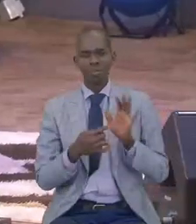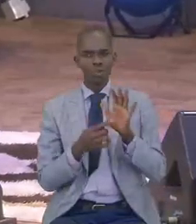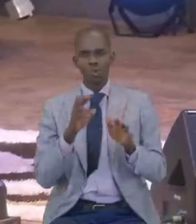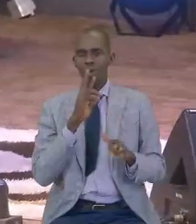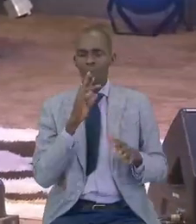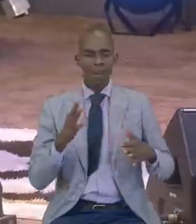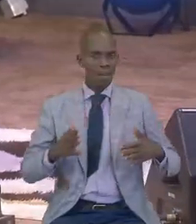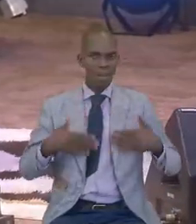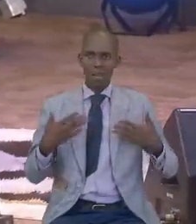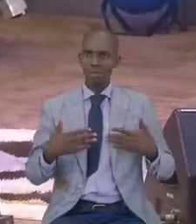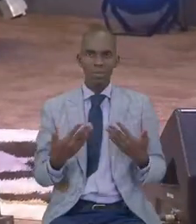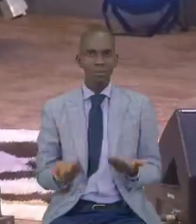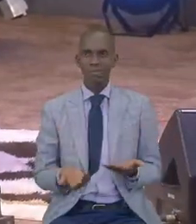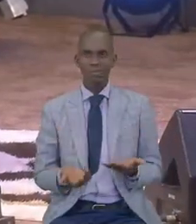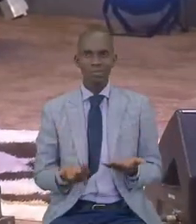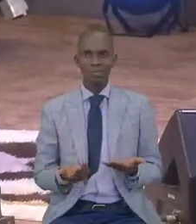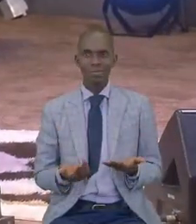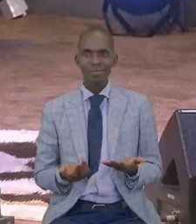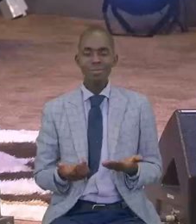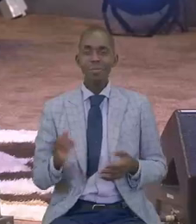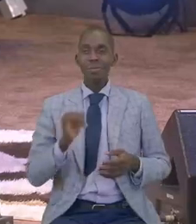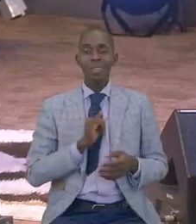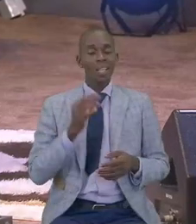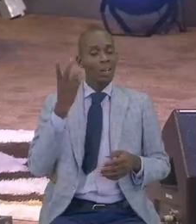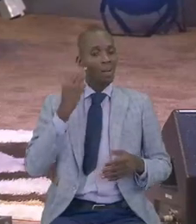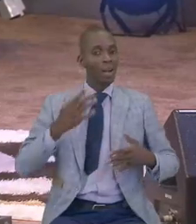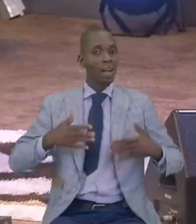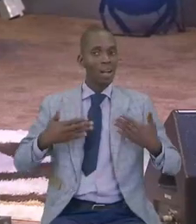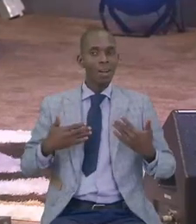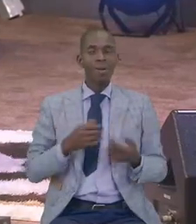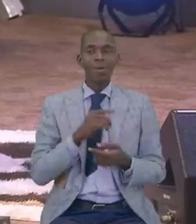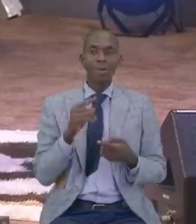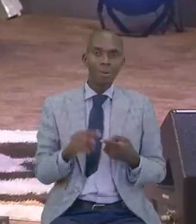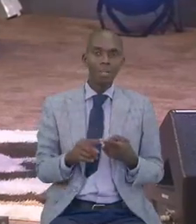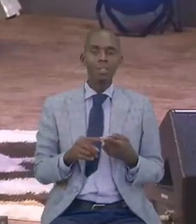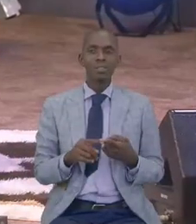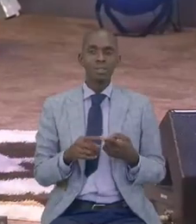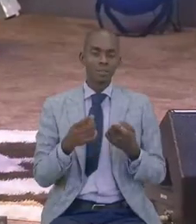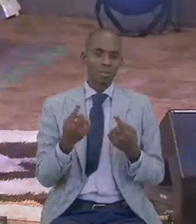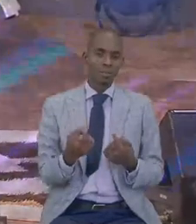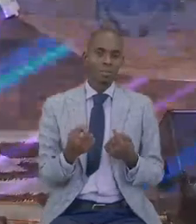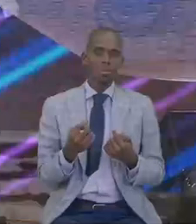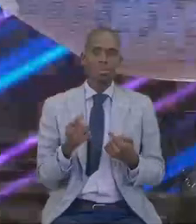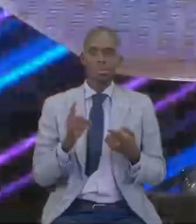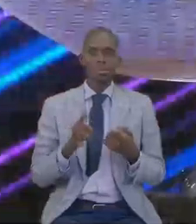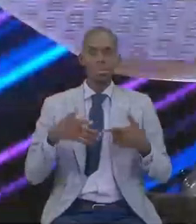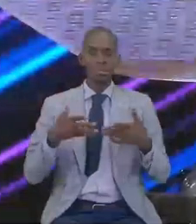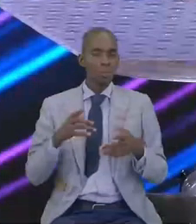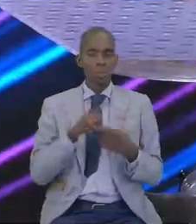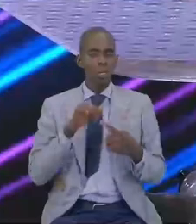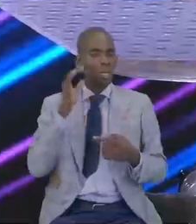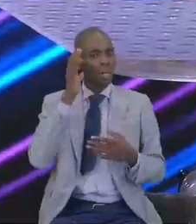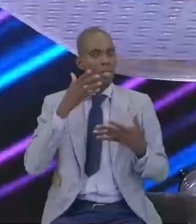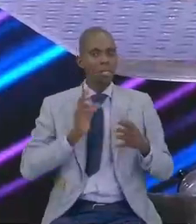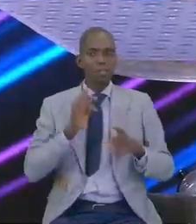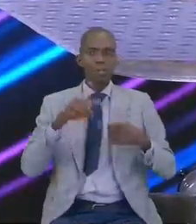Amen, comme si vous étiez content. Je suis dans la joie quand on me dit, allons à la maison de l'Éternel. Et quand vous